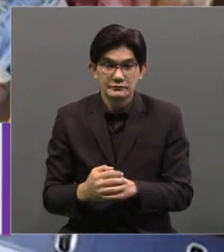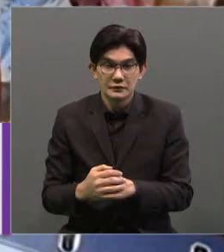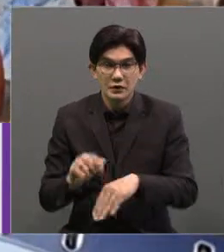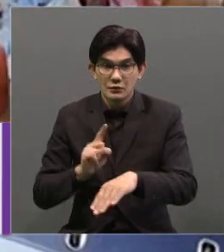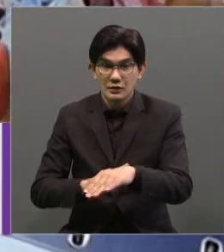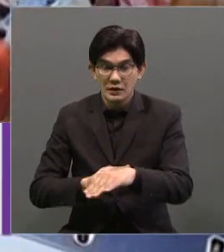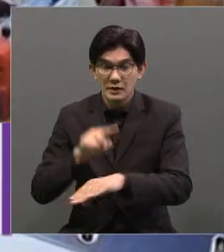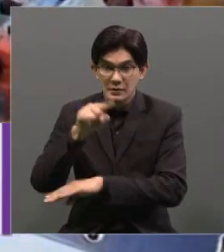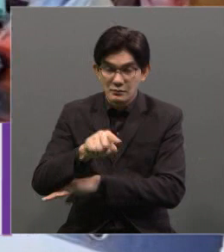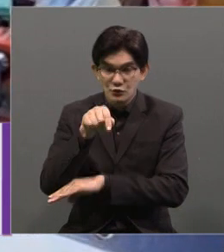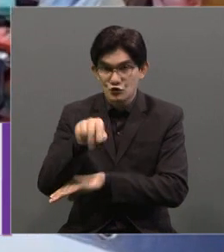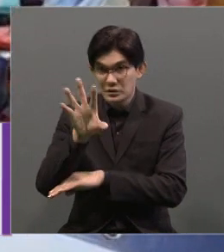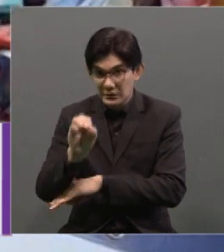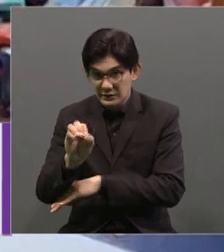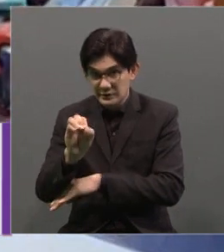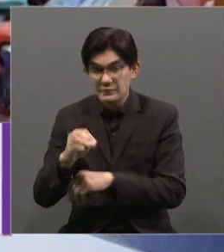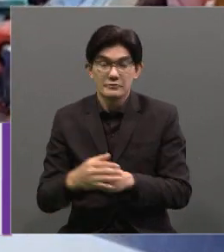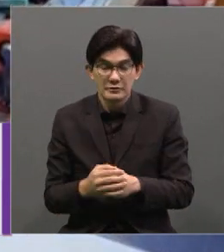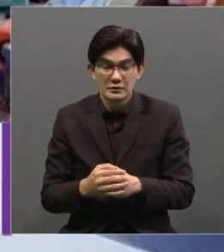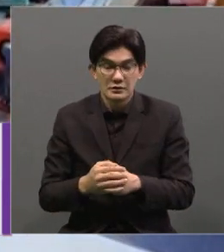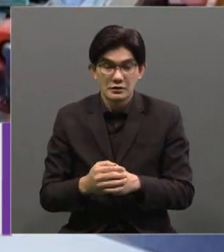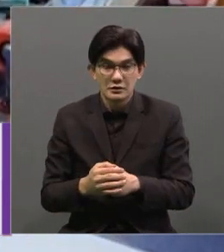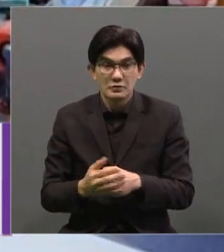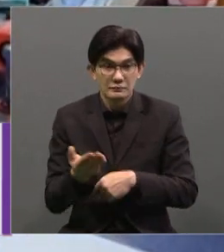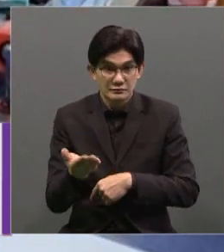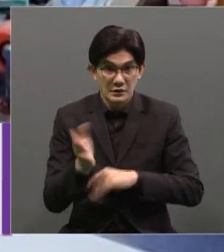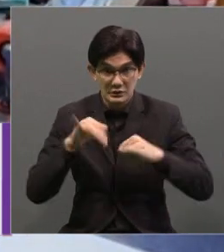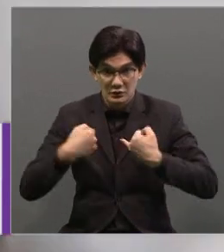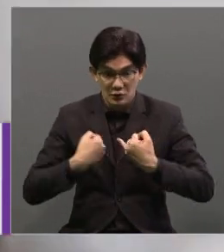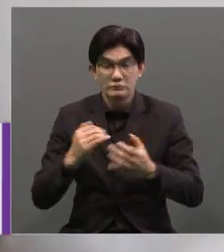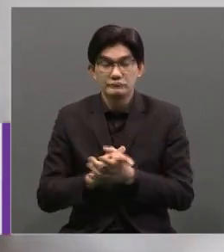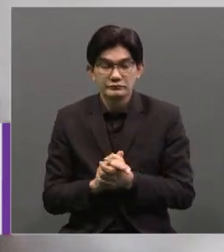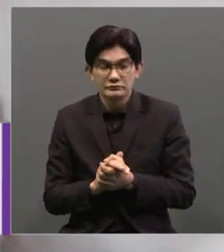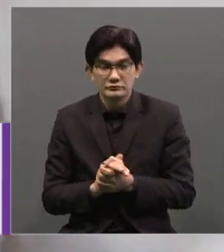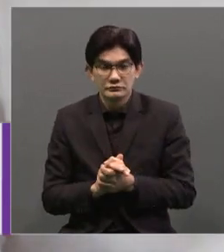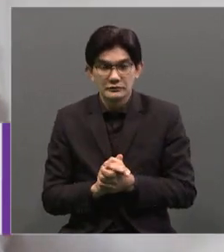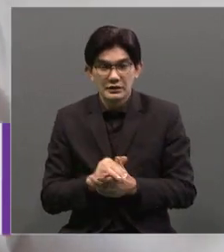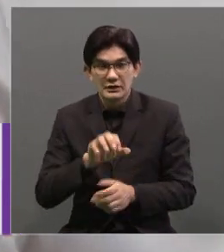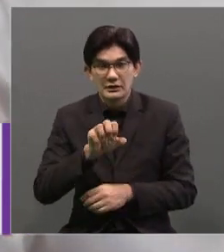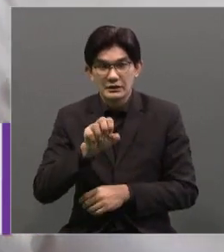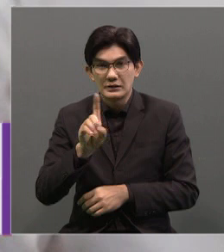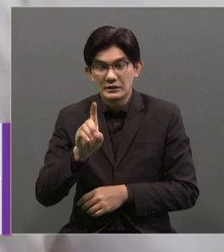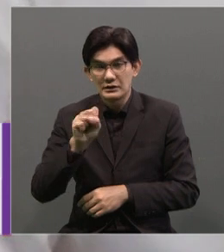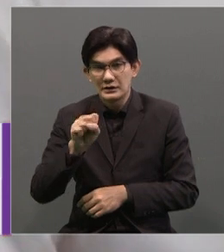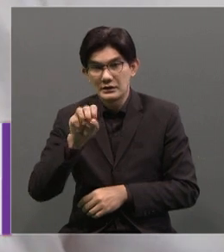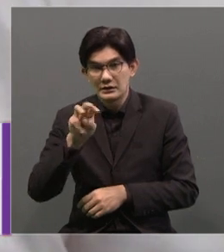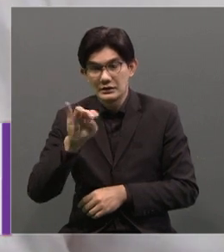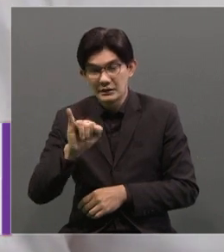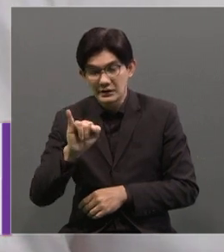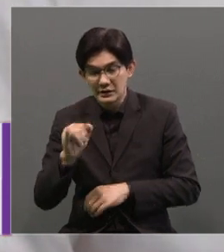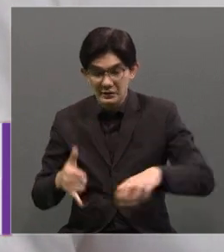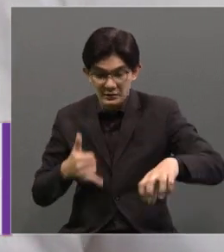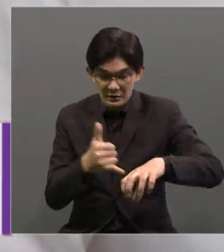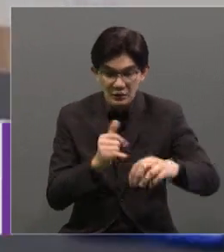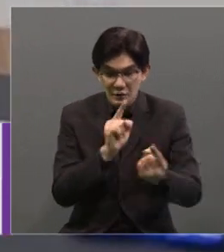ประมาณบ่ายโมง 50นายพันธวัฒน์นาควิสุทธิ์หรือว่าน็อตกองสลากพลัสเนี่ยนะคะก็เดินทางไปที่กรมสอบสวนคดีพิเศษไปรับ